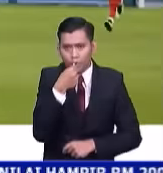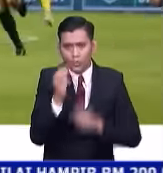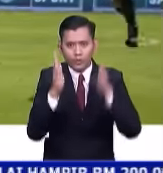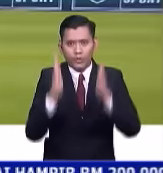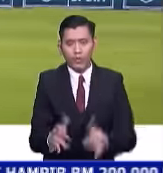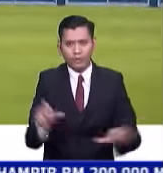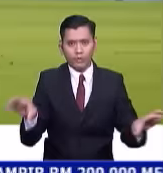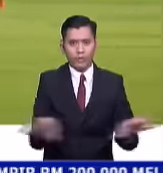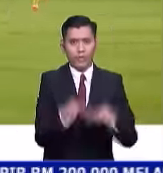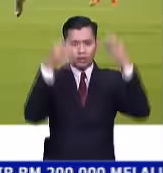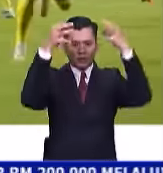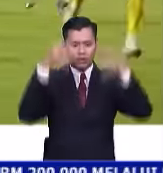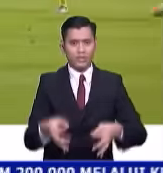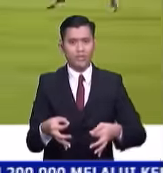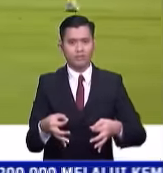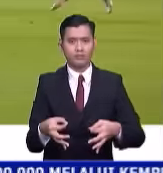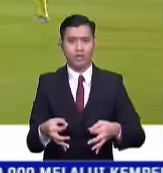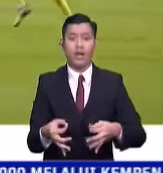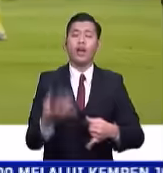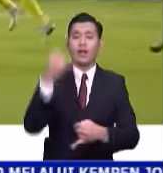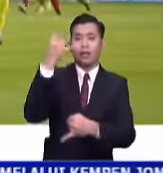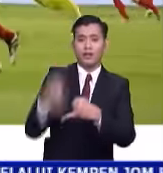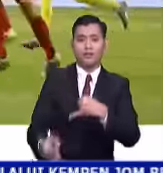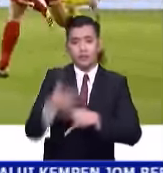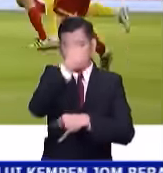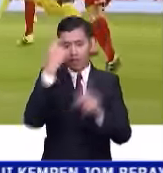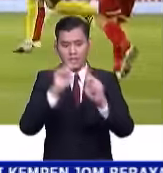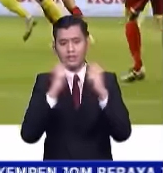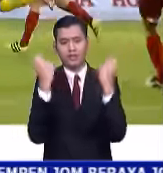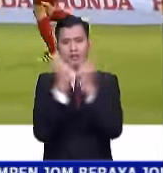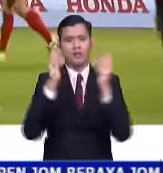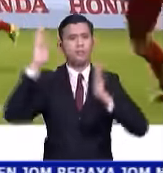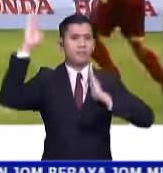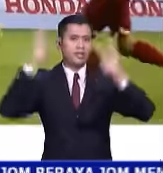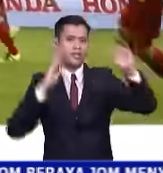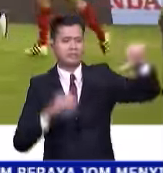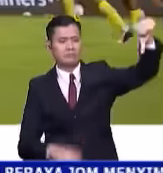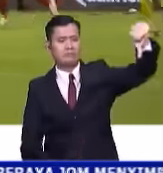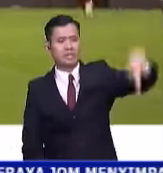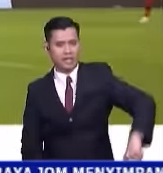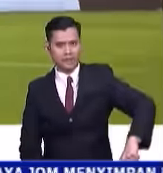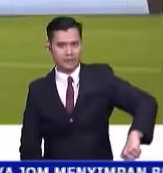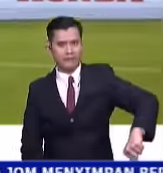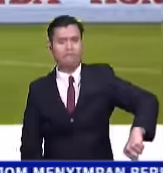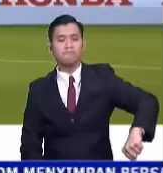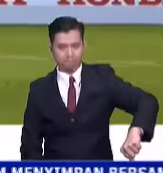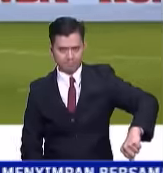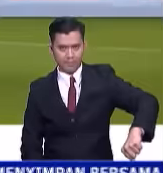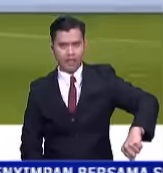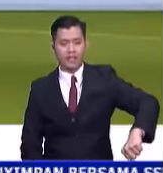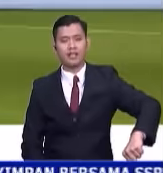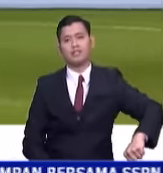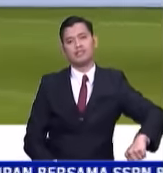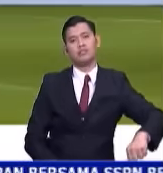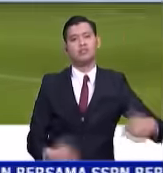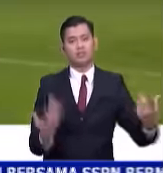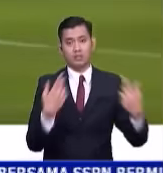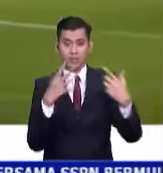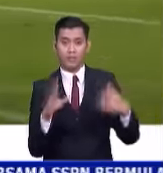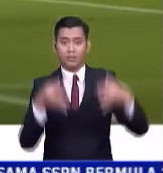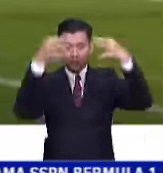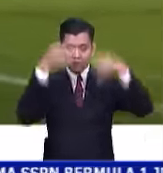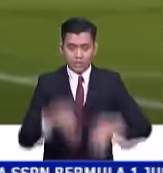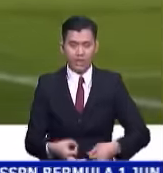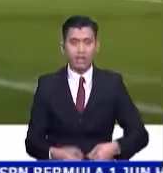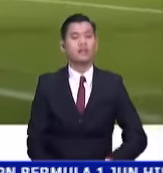yang tidak memihak kepada Malaysia sehingga menyebabkan Harimau Malaya tewas tipis di tangan Vietnam 1-2. Mahu melupakan detik hitam tersebut,